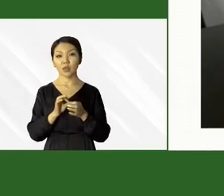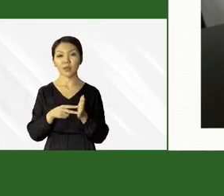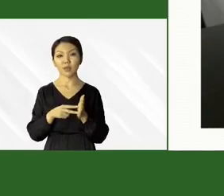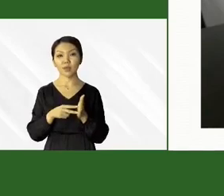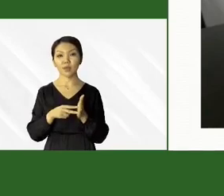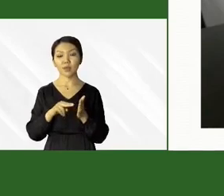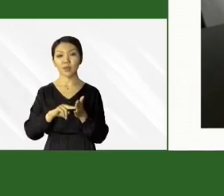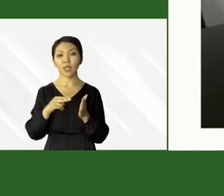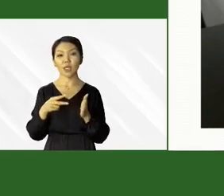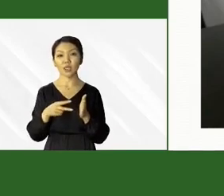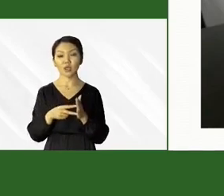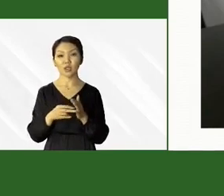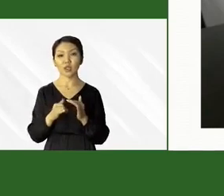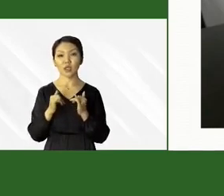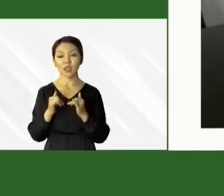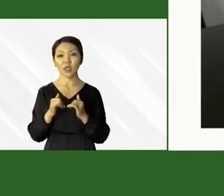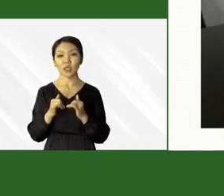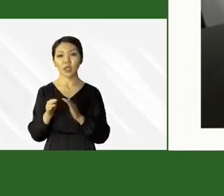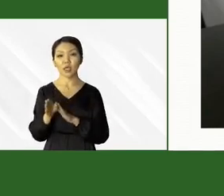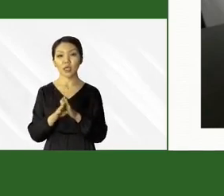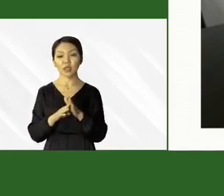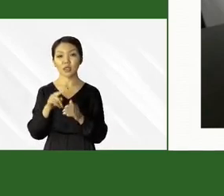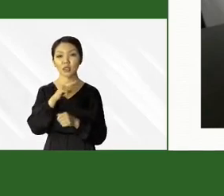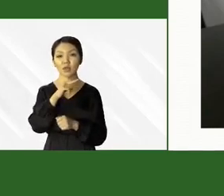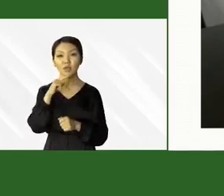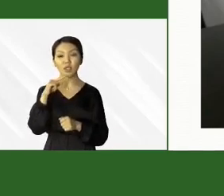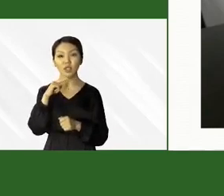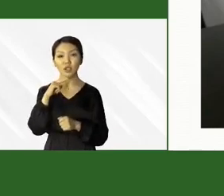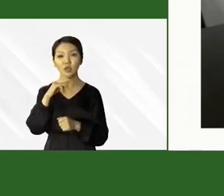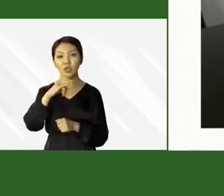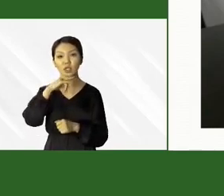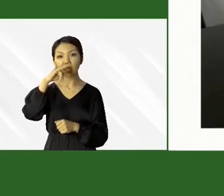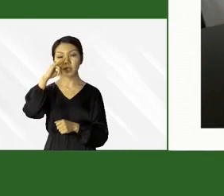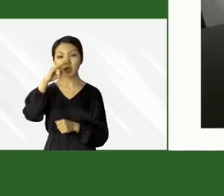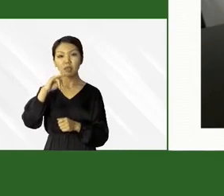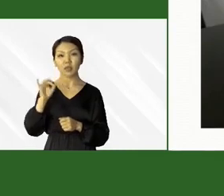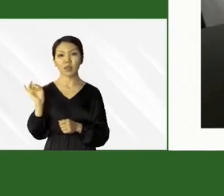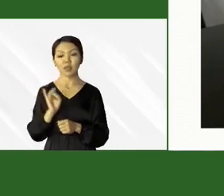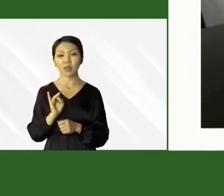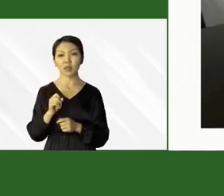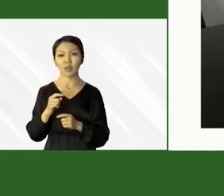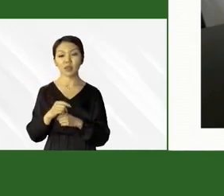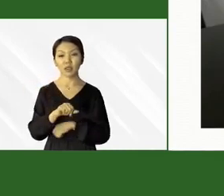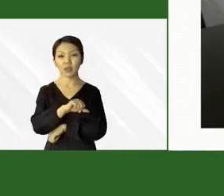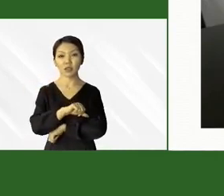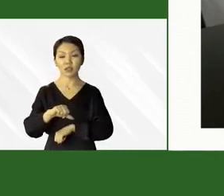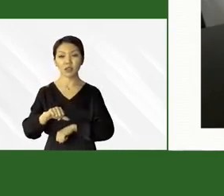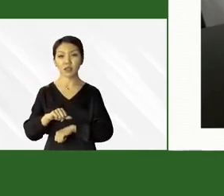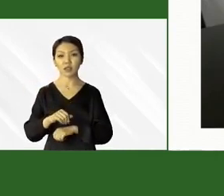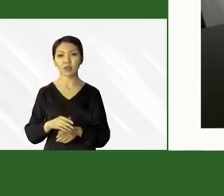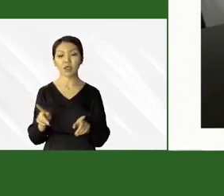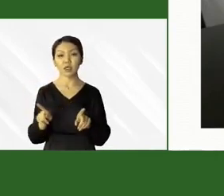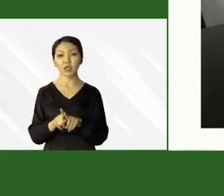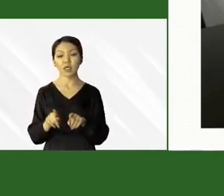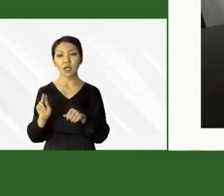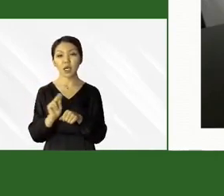мрамора планируется для реализации в Россию, Казахстан и дальнего зарубежья в качестве отделочных